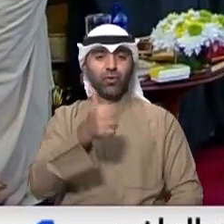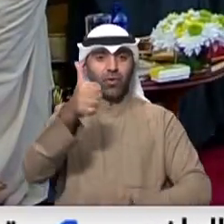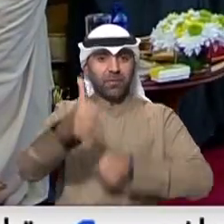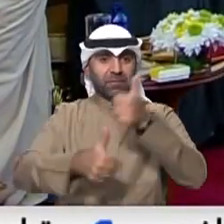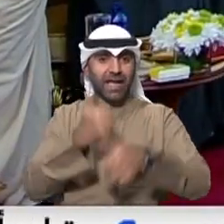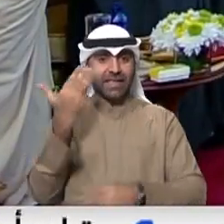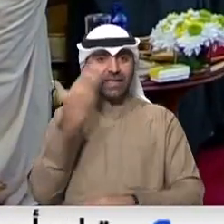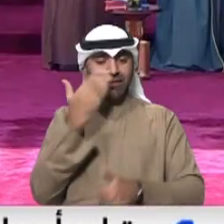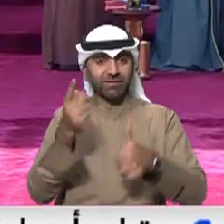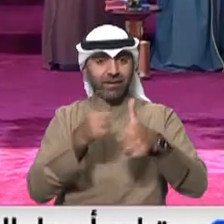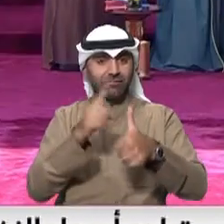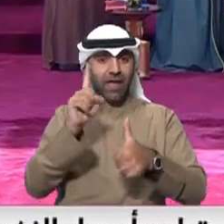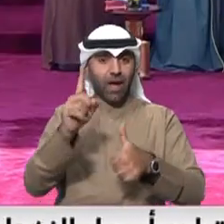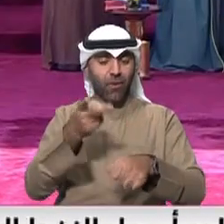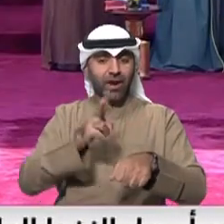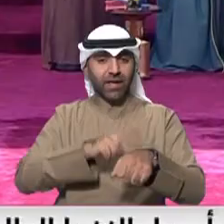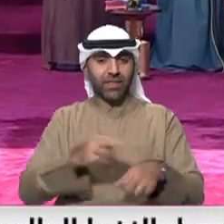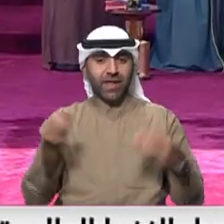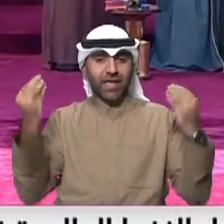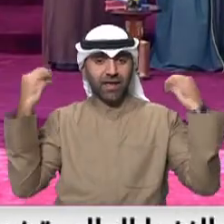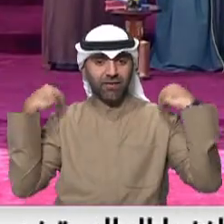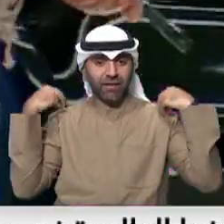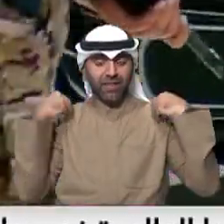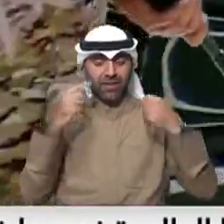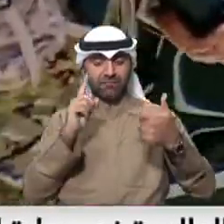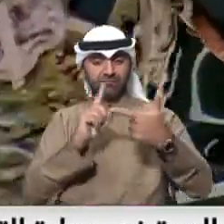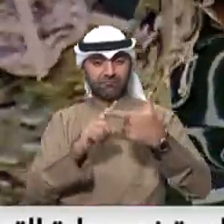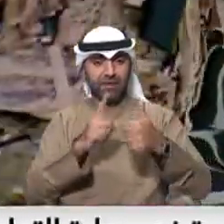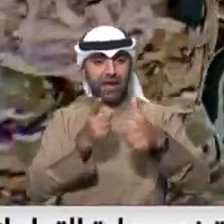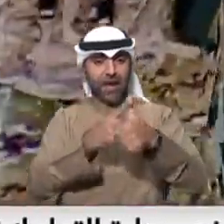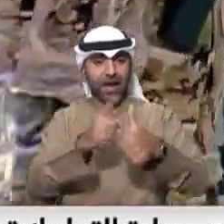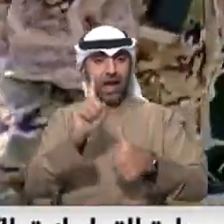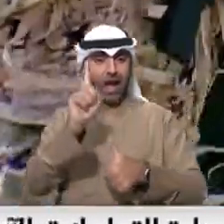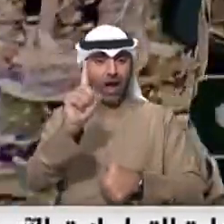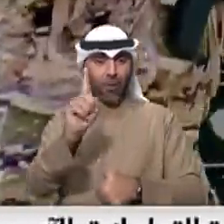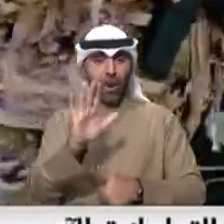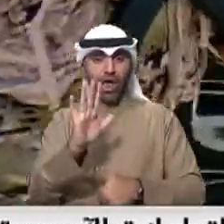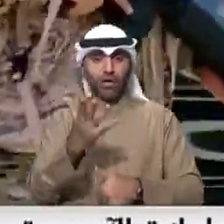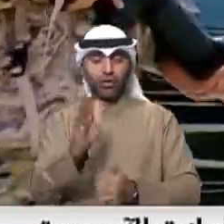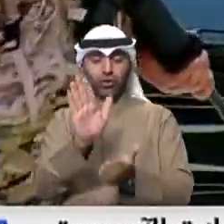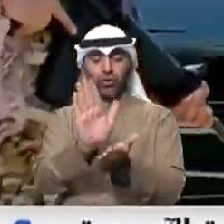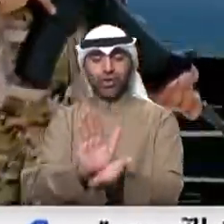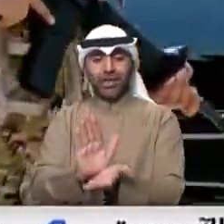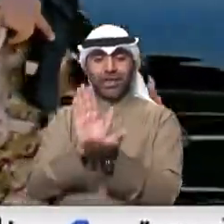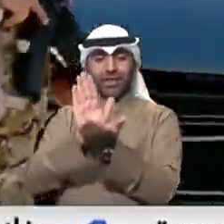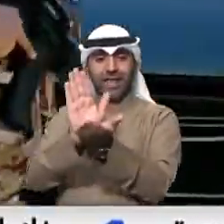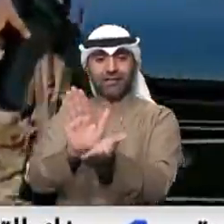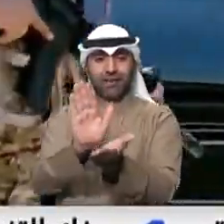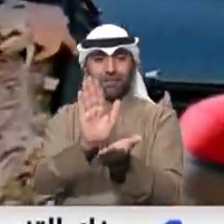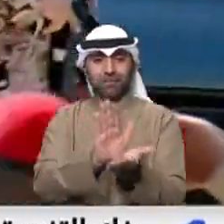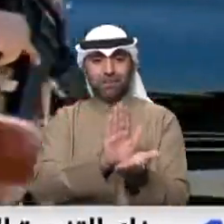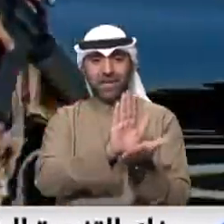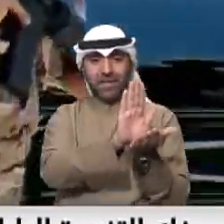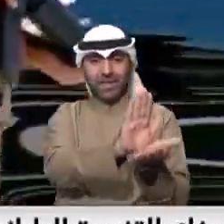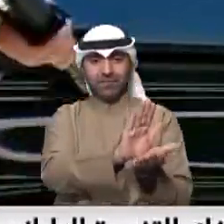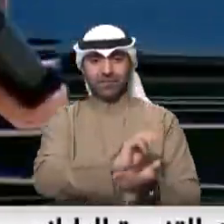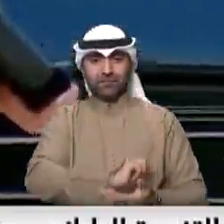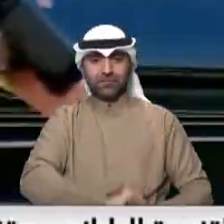على الطلبة الأوائل والمتفوقين من كلية علي الصباح العسكرية. نواف شراكي، تلفزيون دولة الكويت.